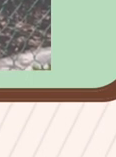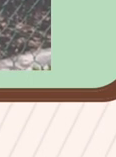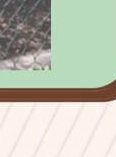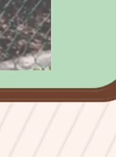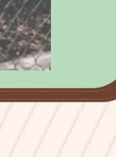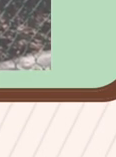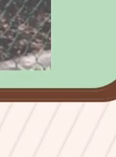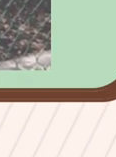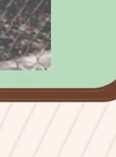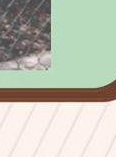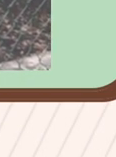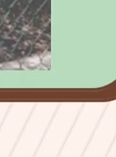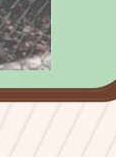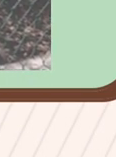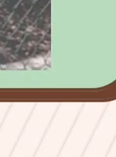18